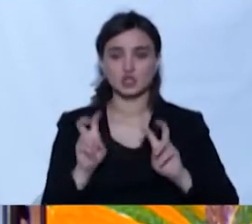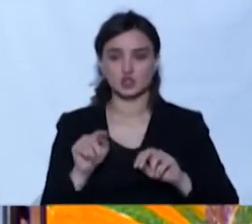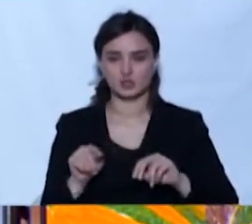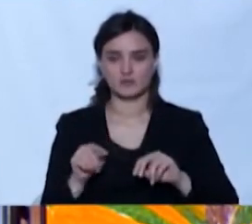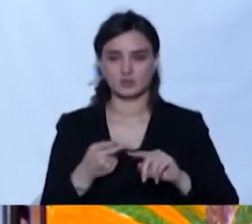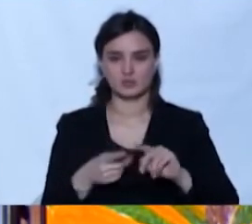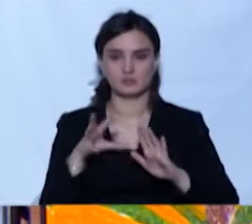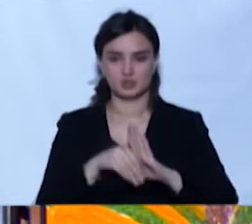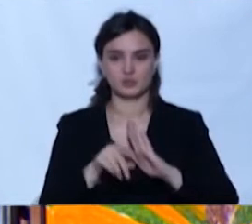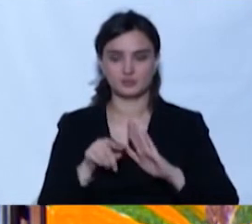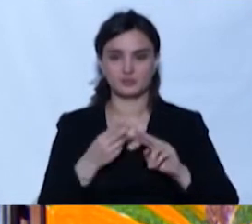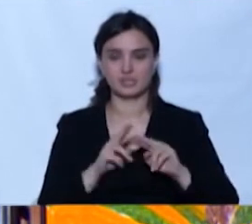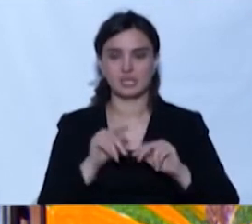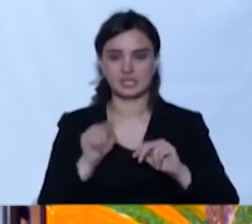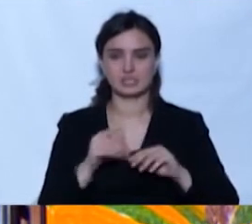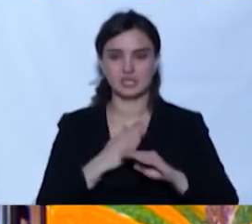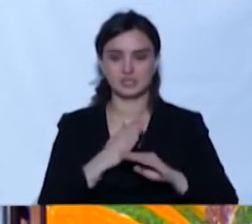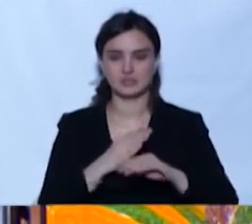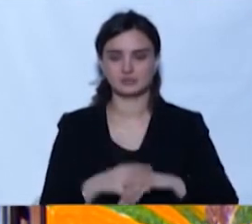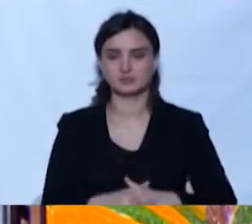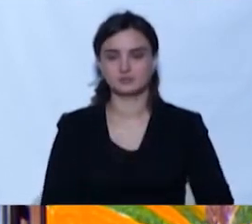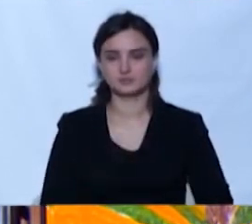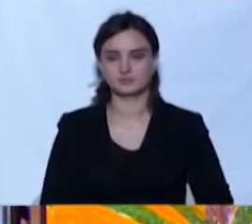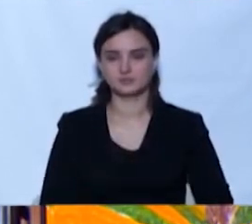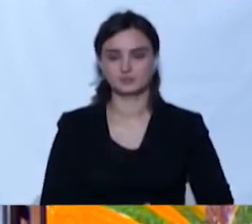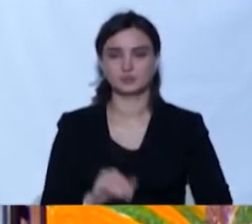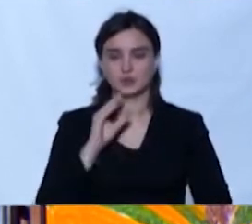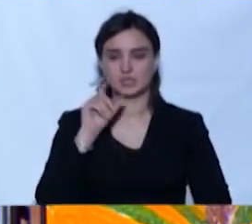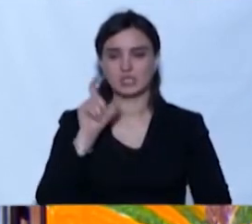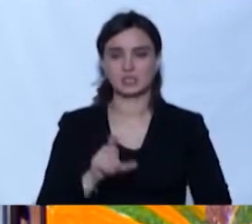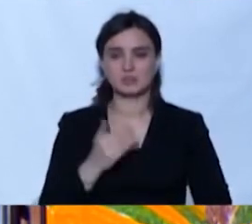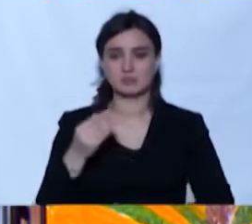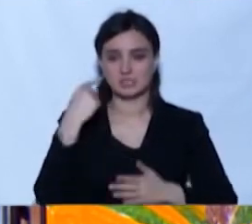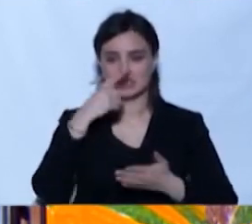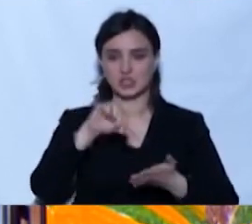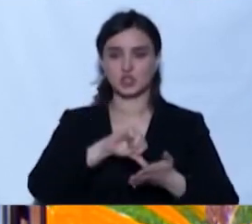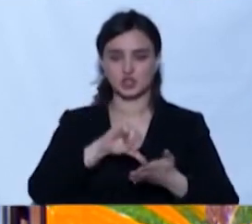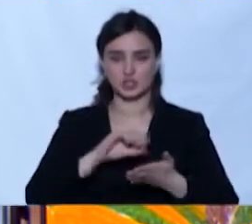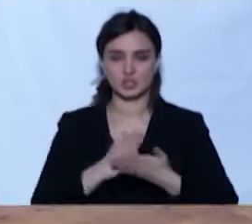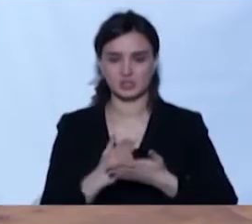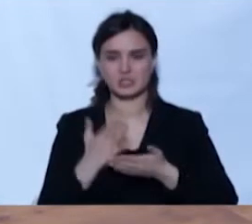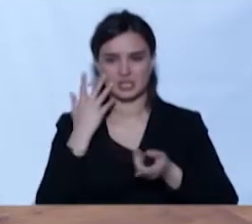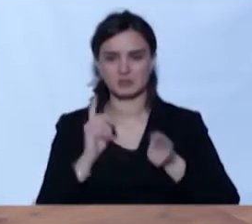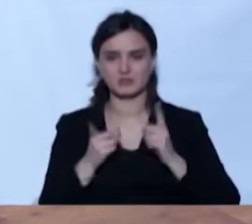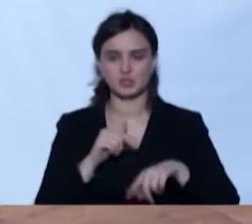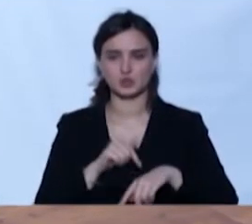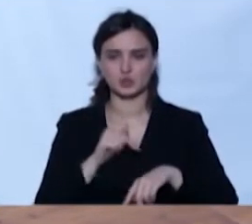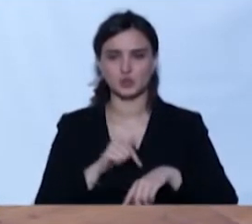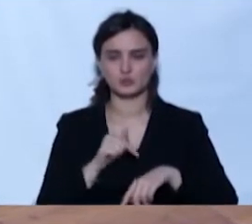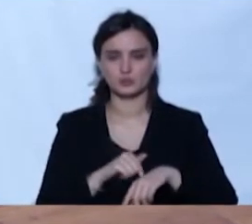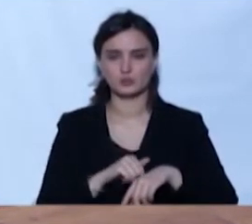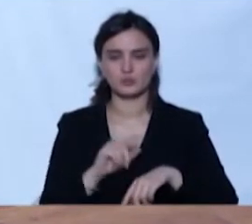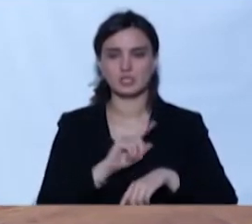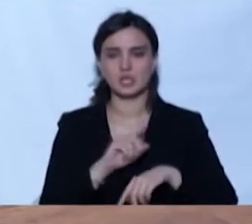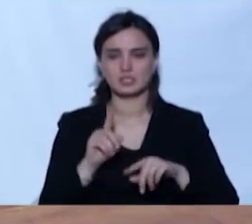ეს ტაძარი, როდესაც ადამიანი მის წინაშე დგას, ნამდვილად გრძნობს, რომ რაღაცა ღვთაებრივის